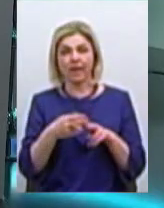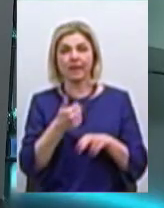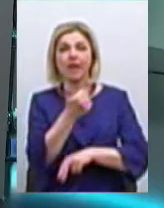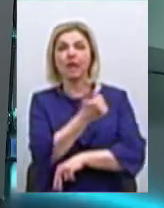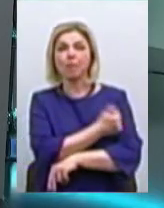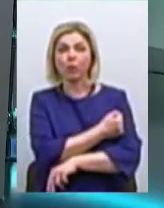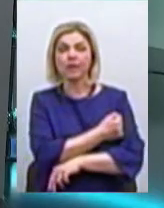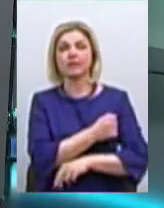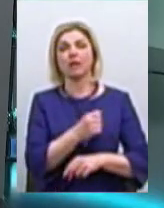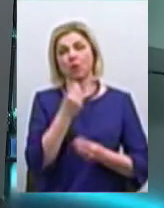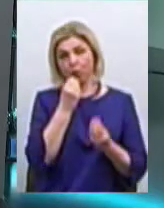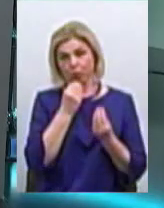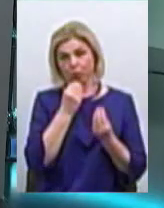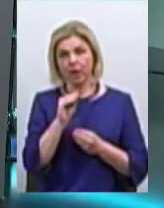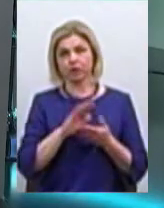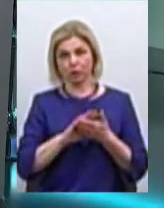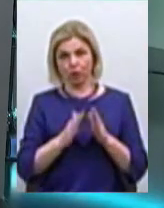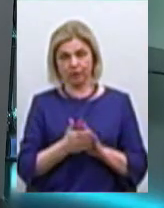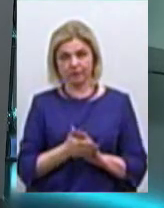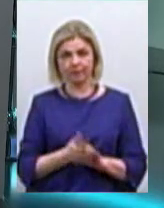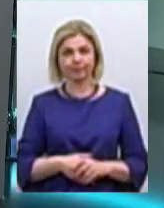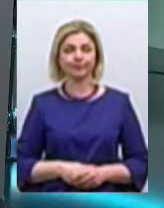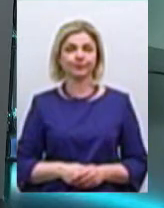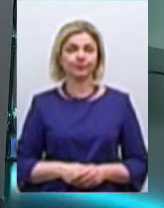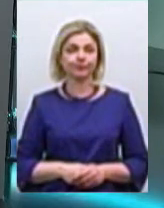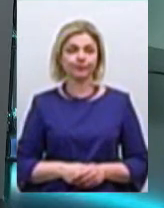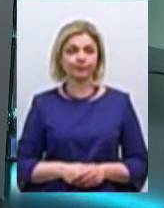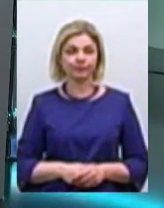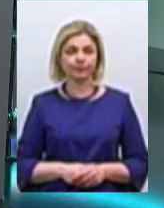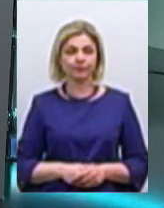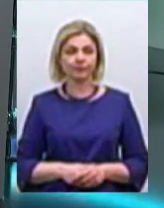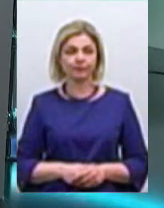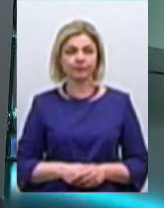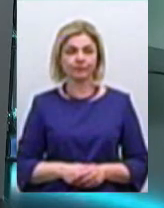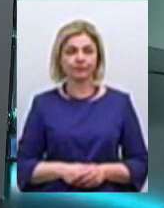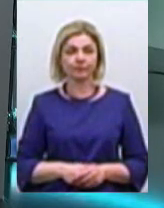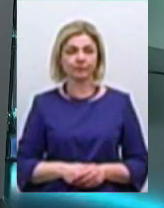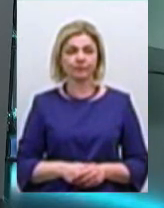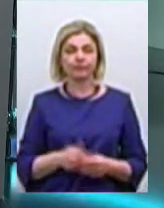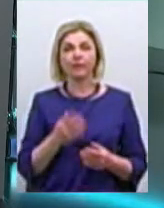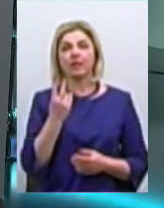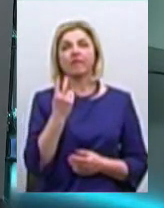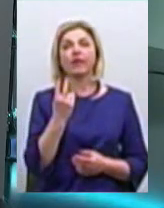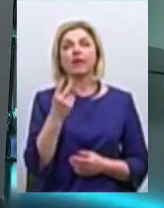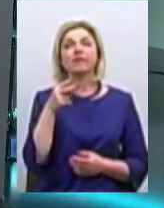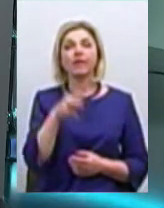імунізації покращилась ситуація з казу. Це